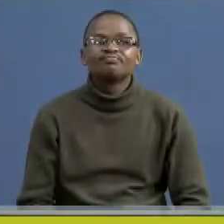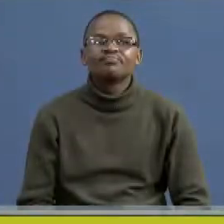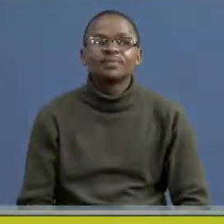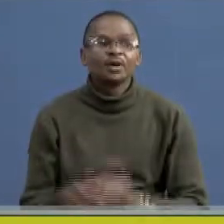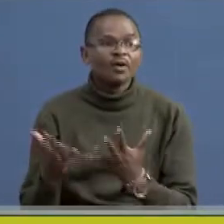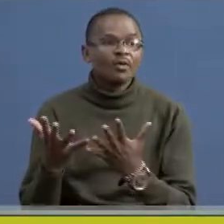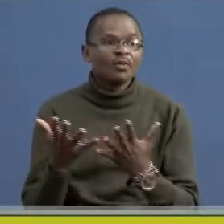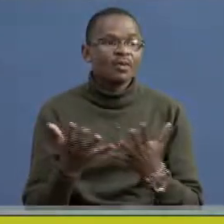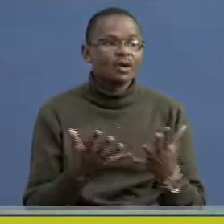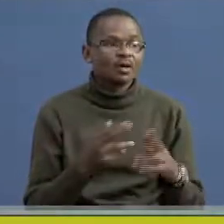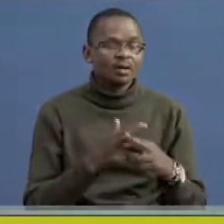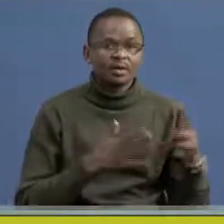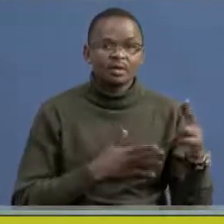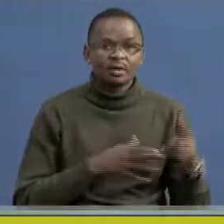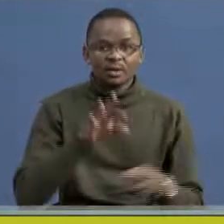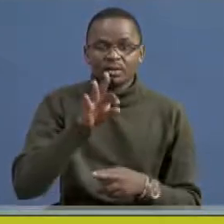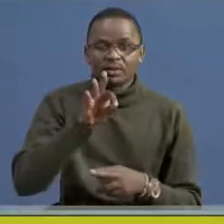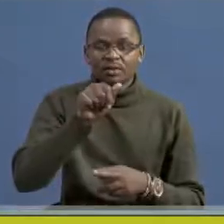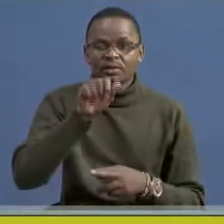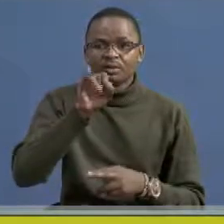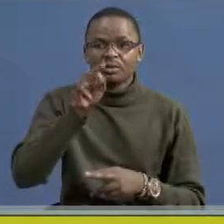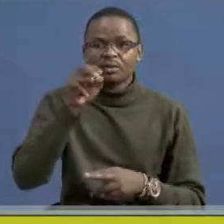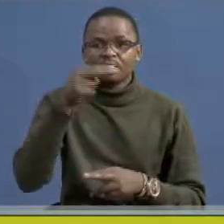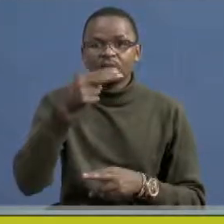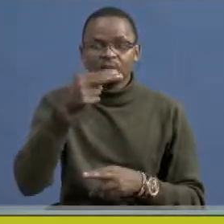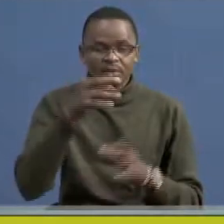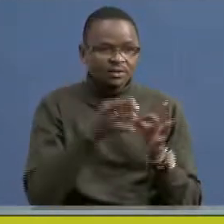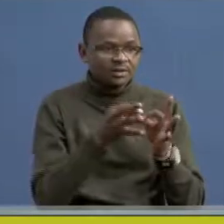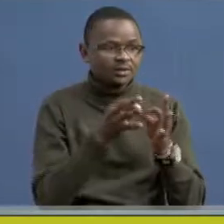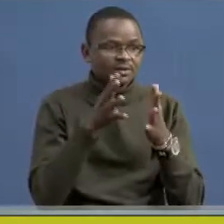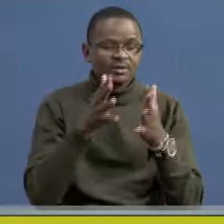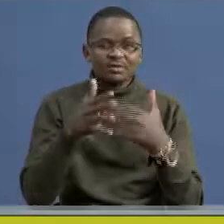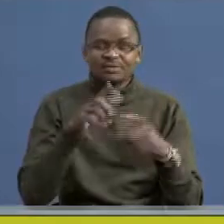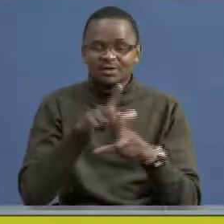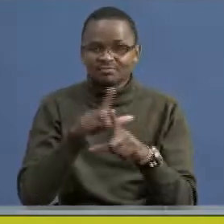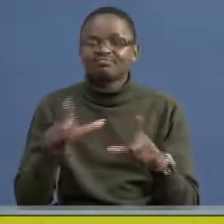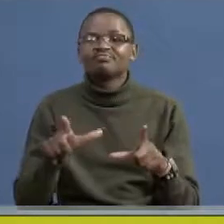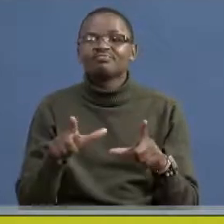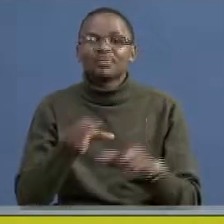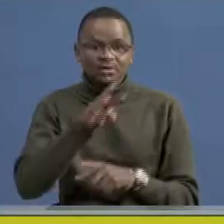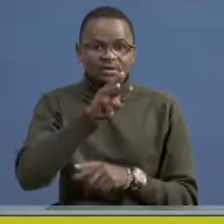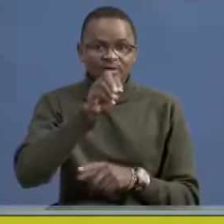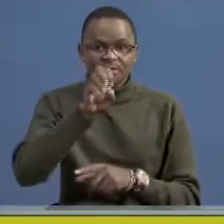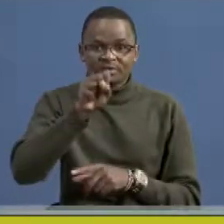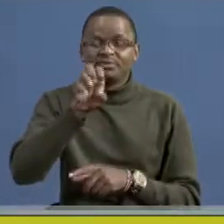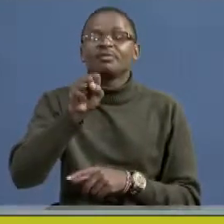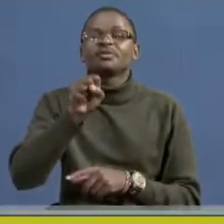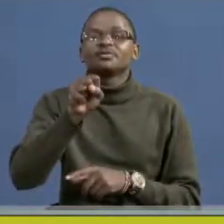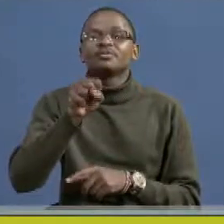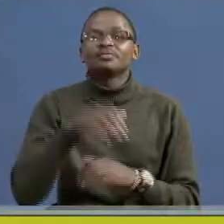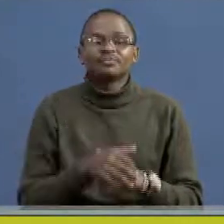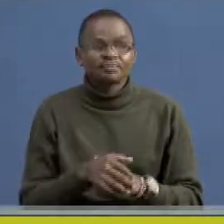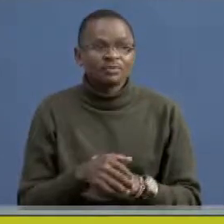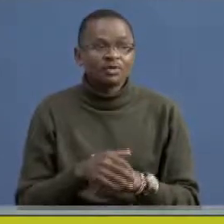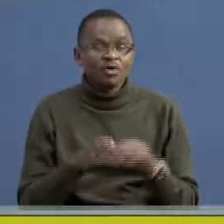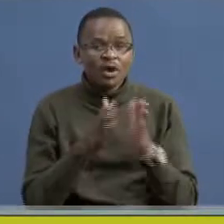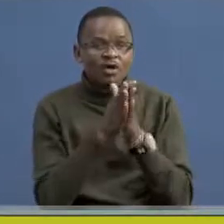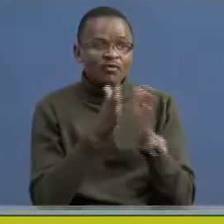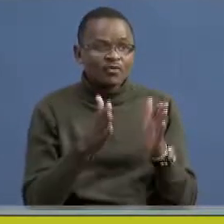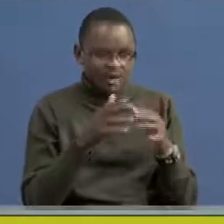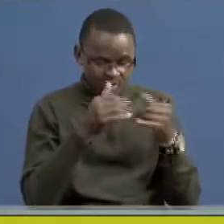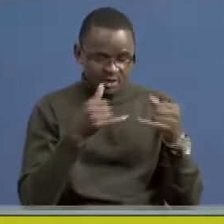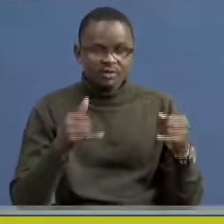Naam, karibu langu. Jina ni Faith Anyula, mtangazaji katika lugha ishara ni Moses Gitonga. Tunafungua